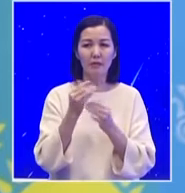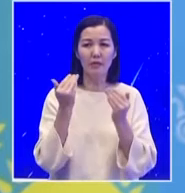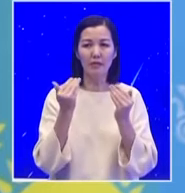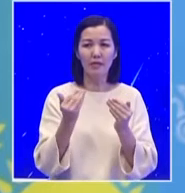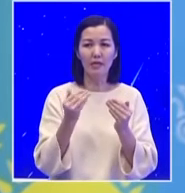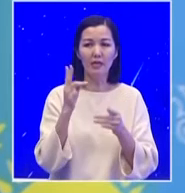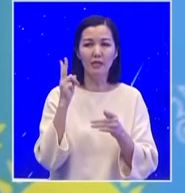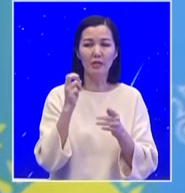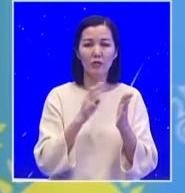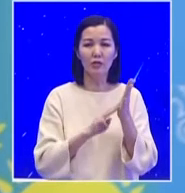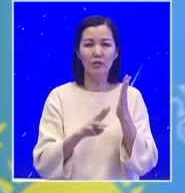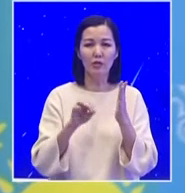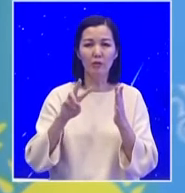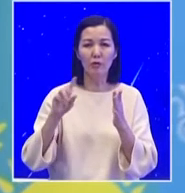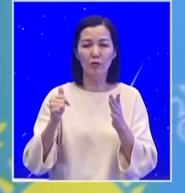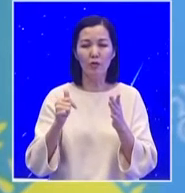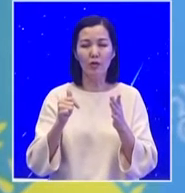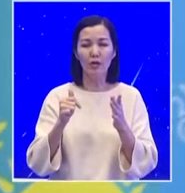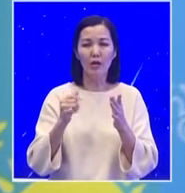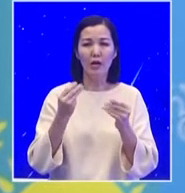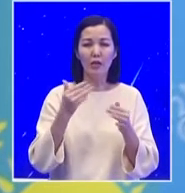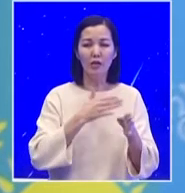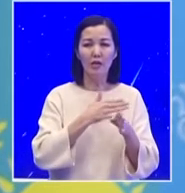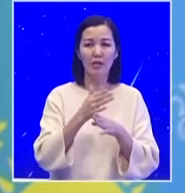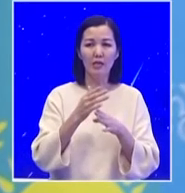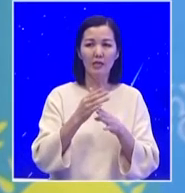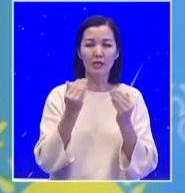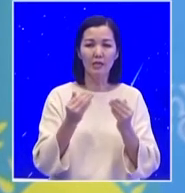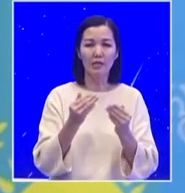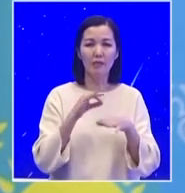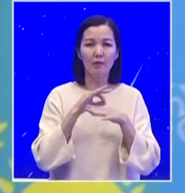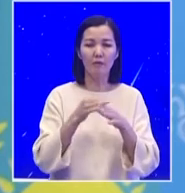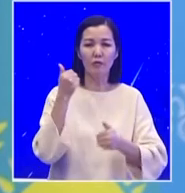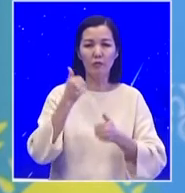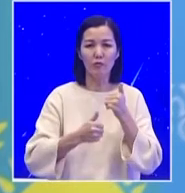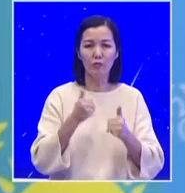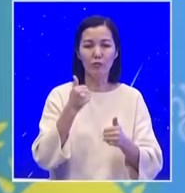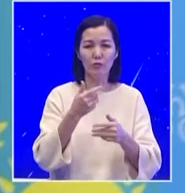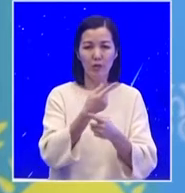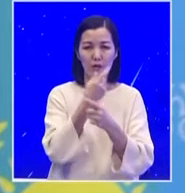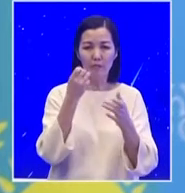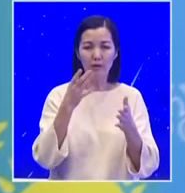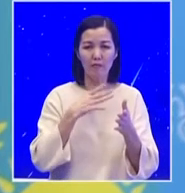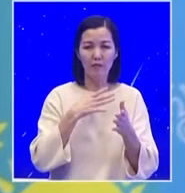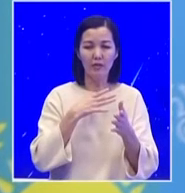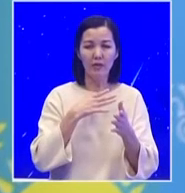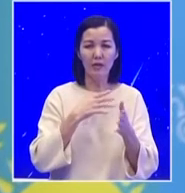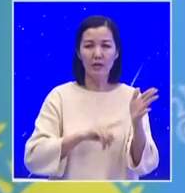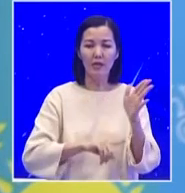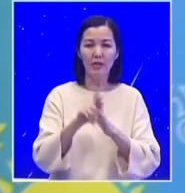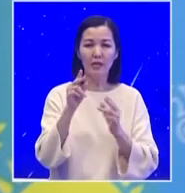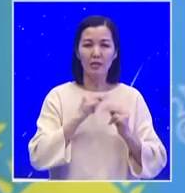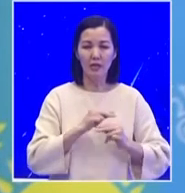280 миллион тенге қаржысы қарастырылды. В настоящее время проводится конкурсная процедура на СМАИР. А также на начале